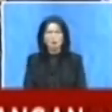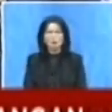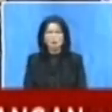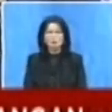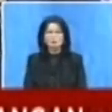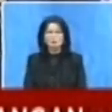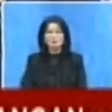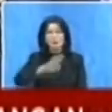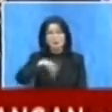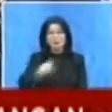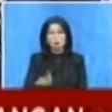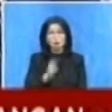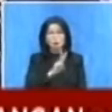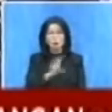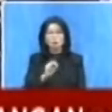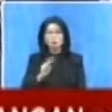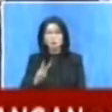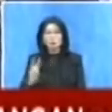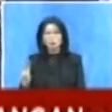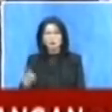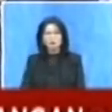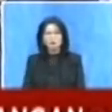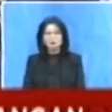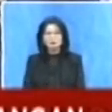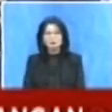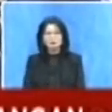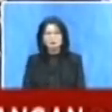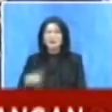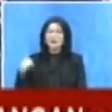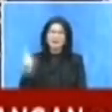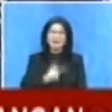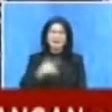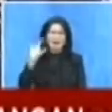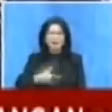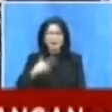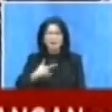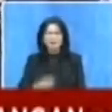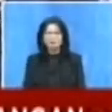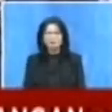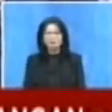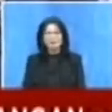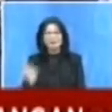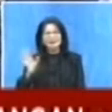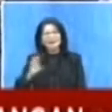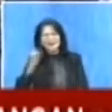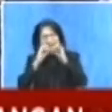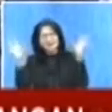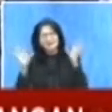Di tahun 2022, kita masih akan dihadapkan pada ketidakpastian yang